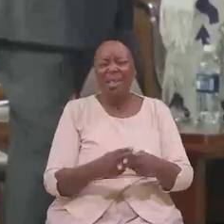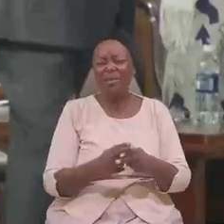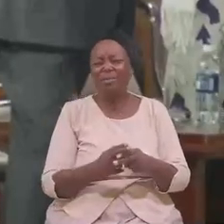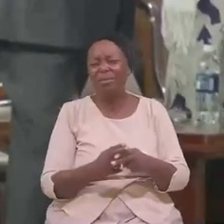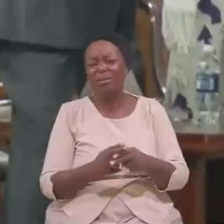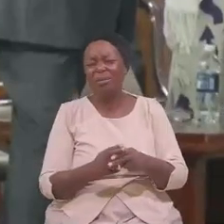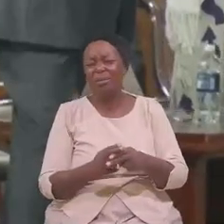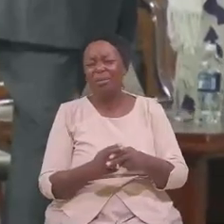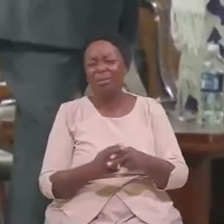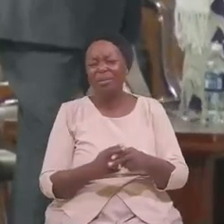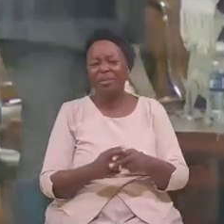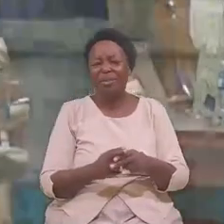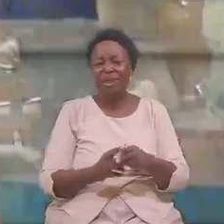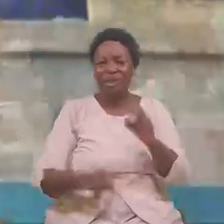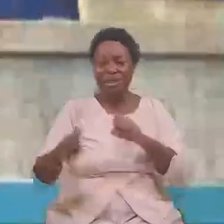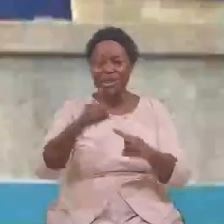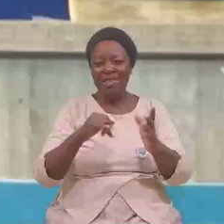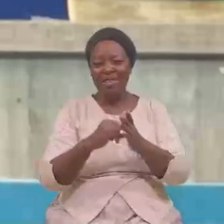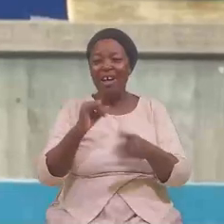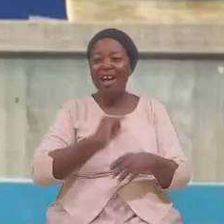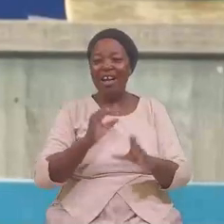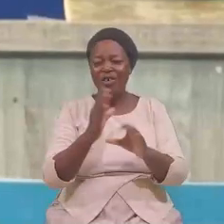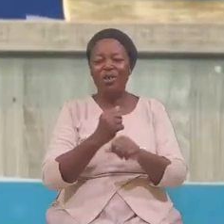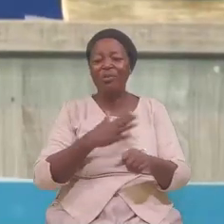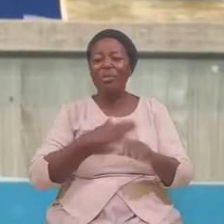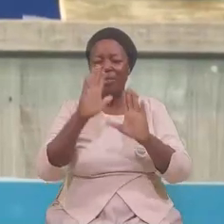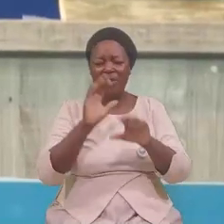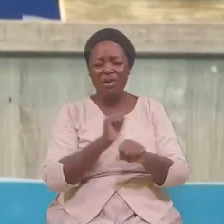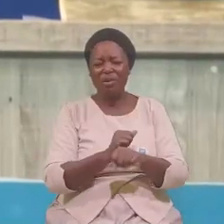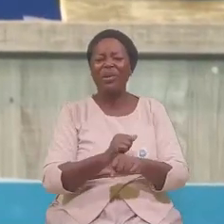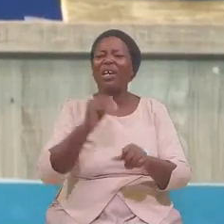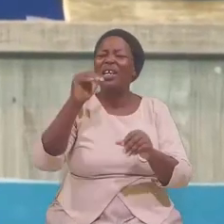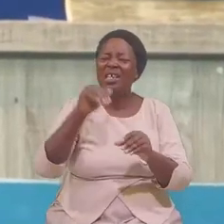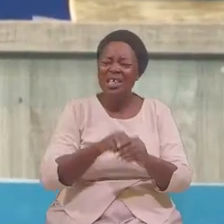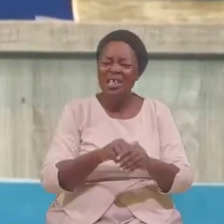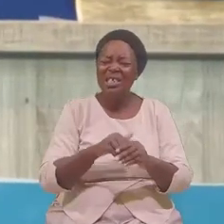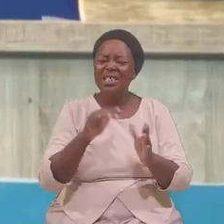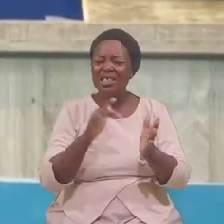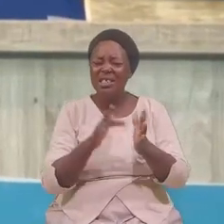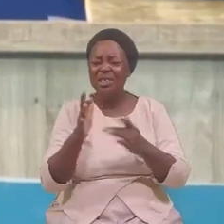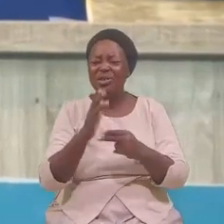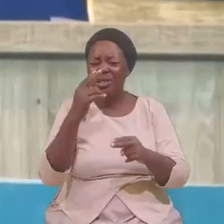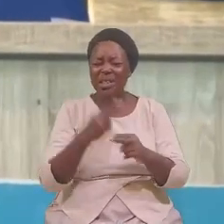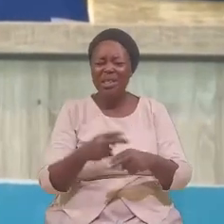J'ai mon miracle. Au nom de Jésus, nous prions.